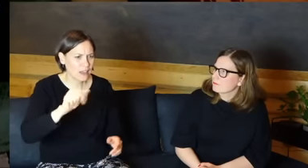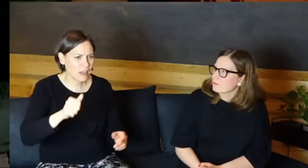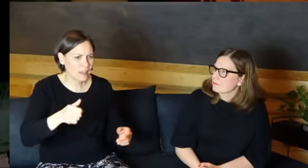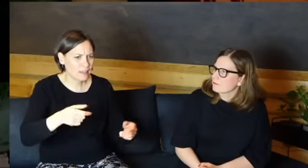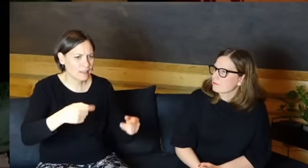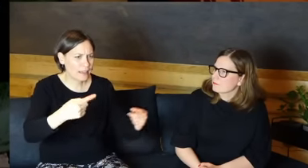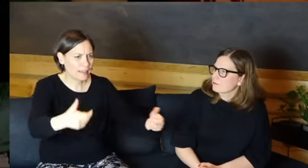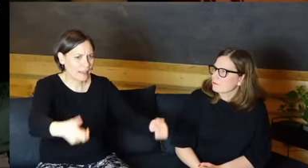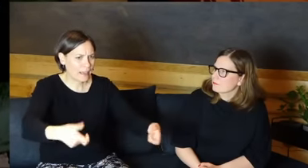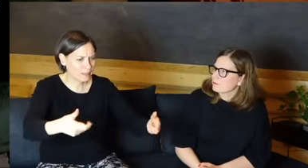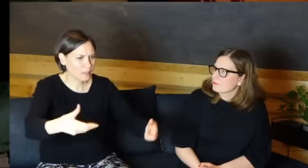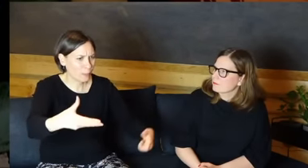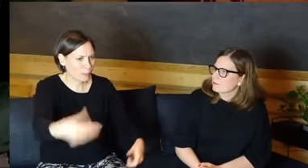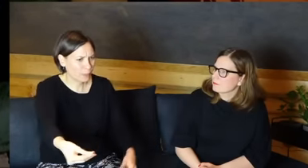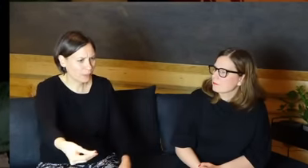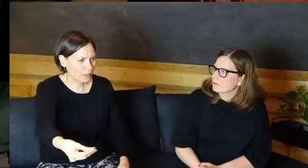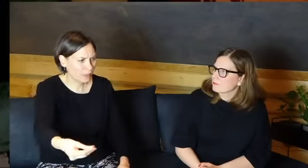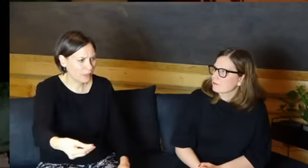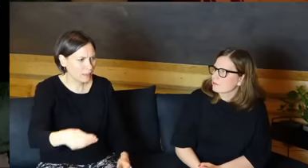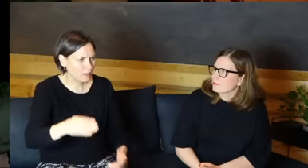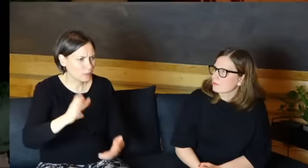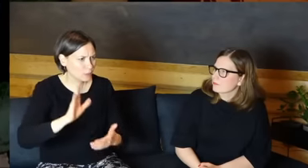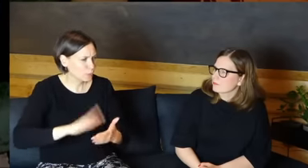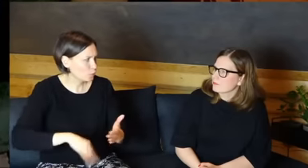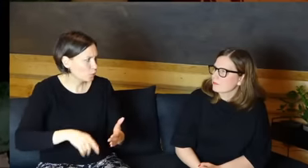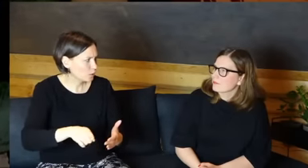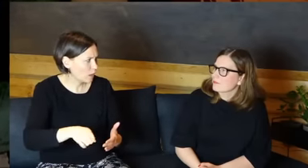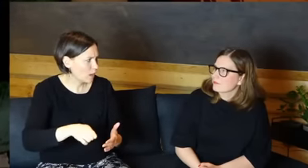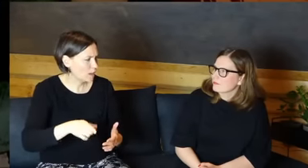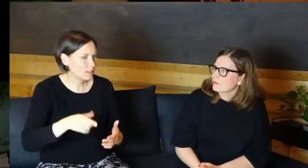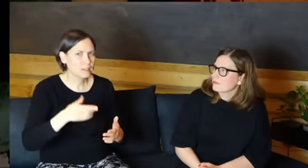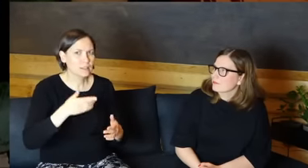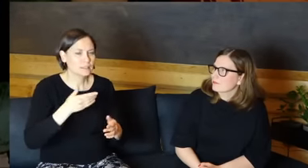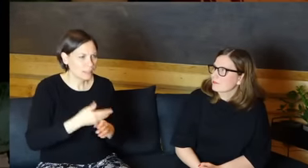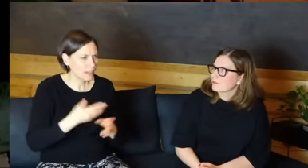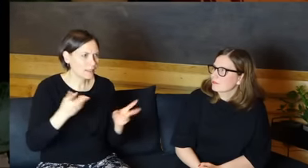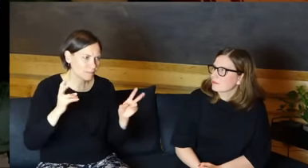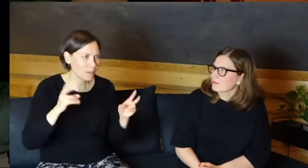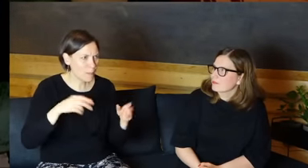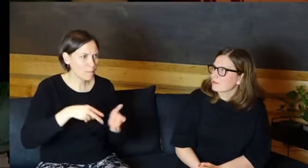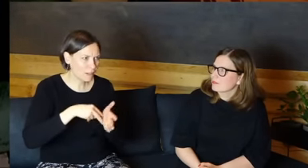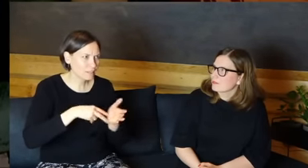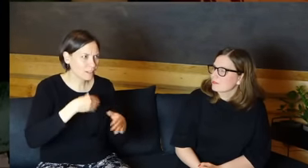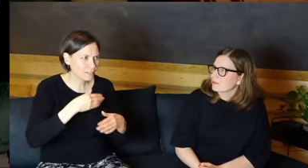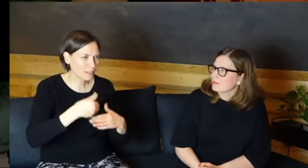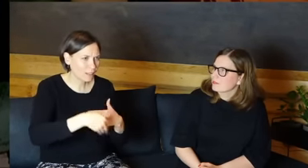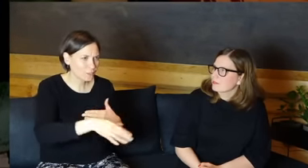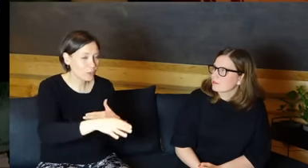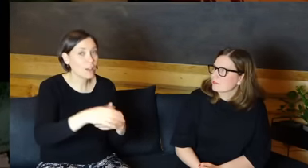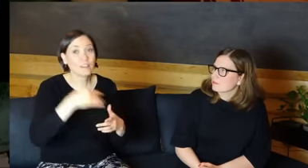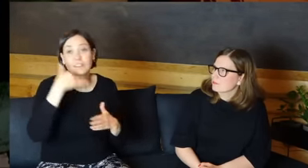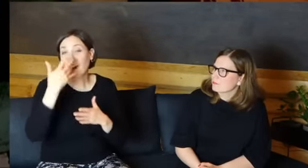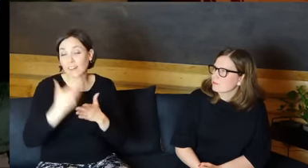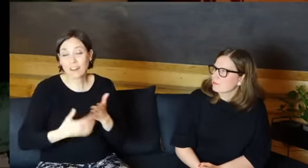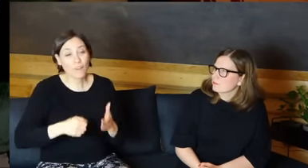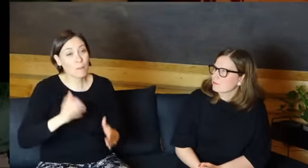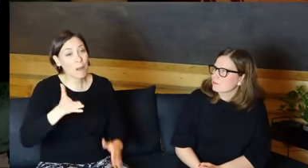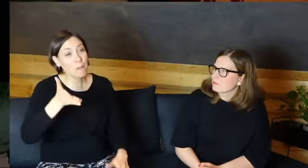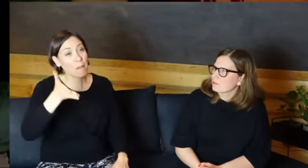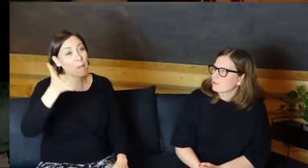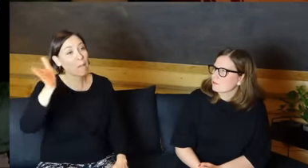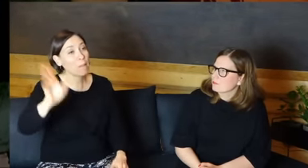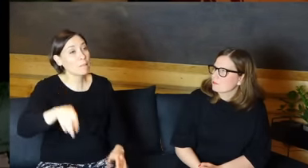sitten matka jatkui monien mutkien kautta ja tuota. Tarinaahan voisi jatkaa vaikka kuinka paljon, mutta